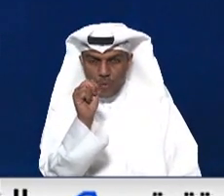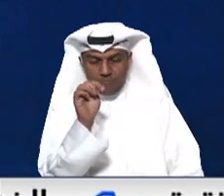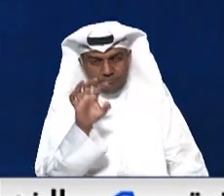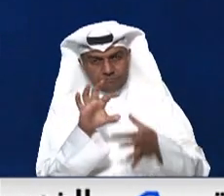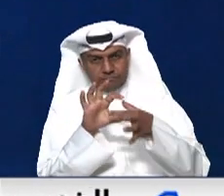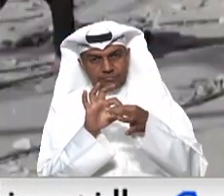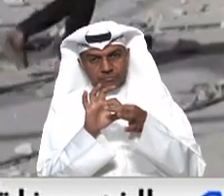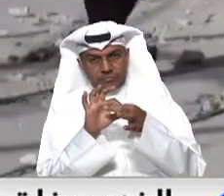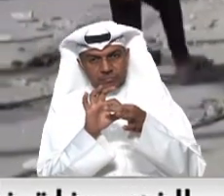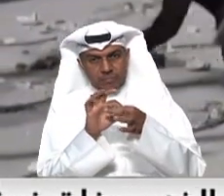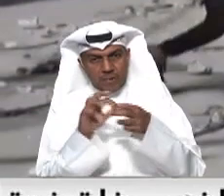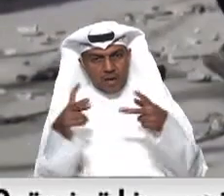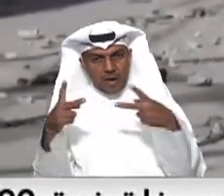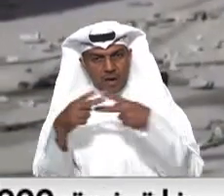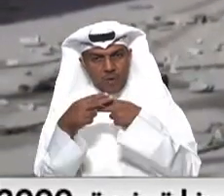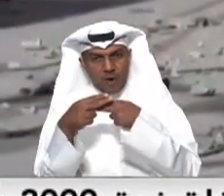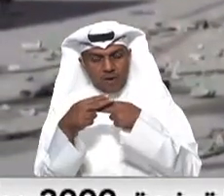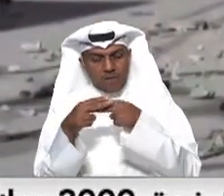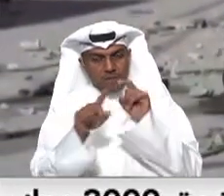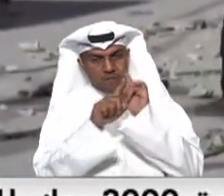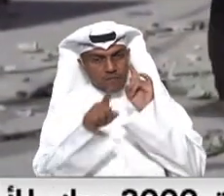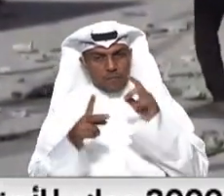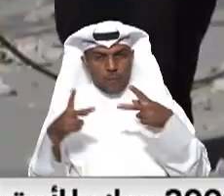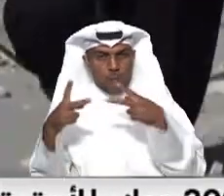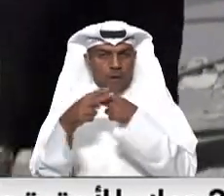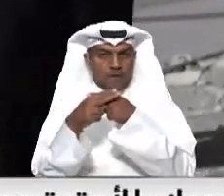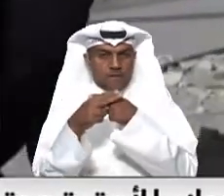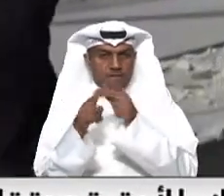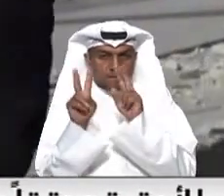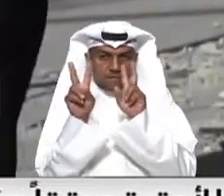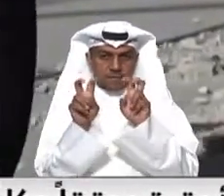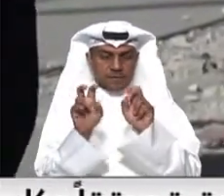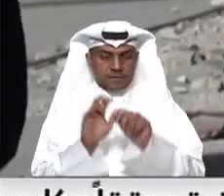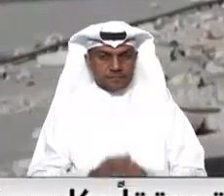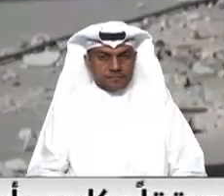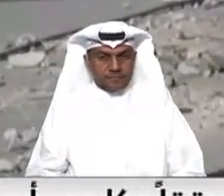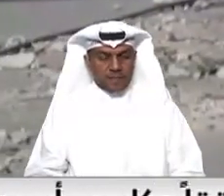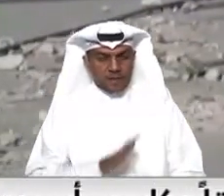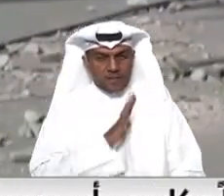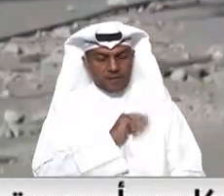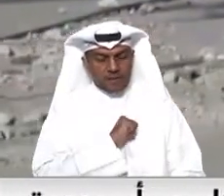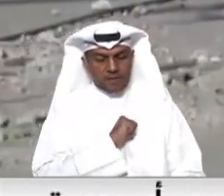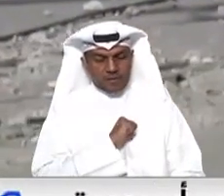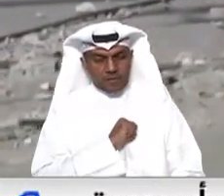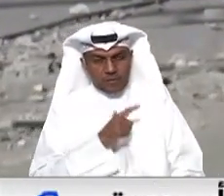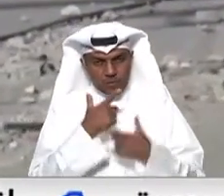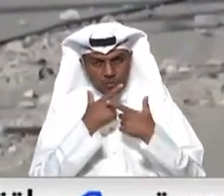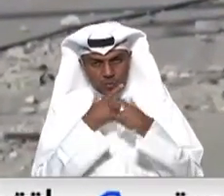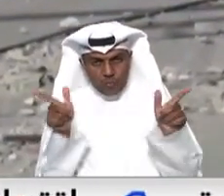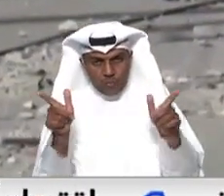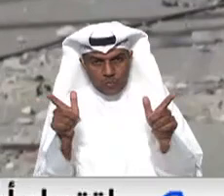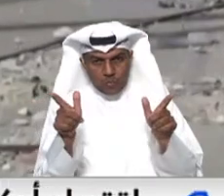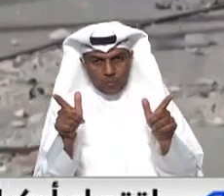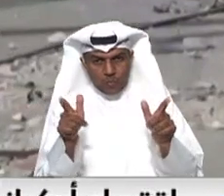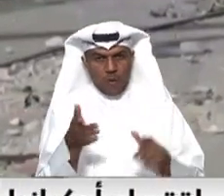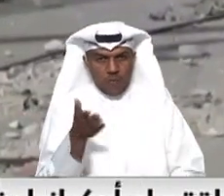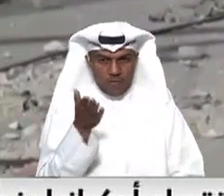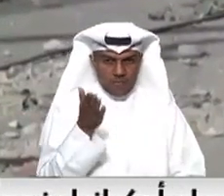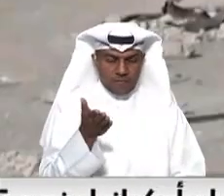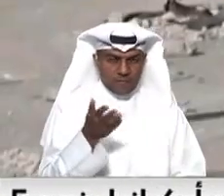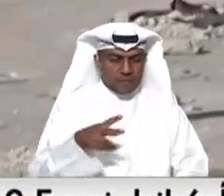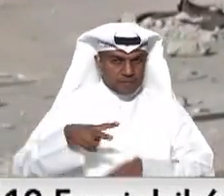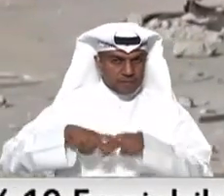المؤقتة مع توقف الغارات الجوية. وتحدثت مصادر فلسطينية عن خروقات